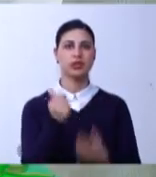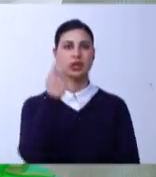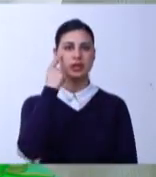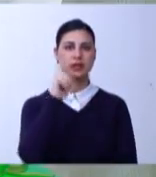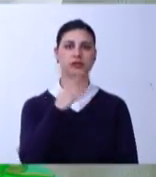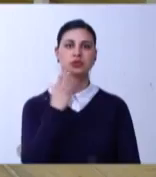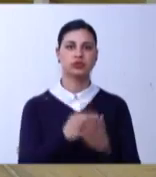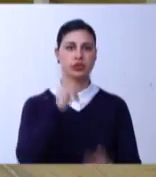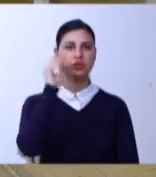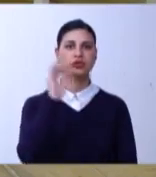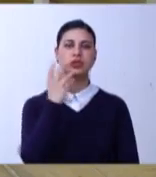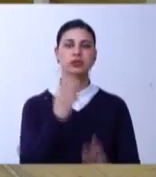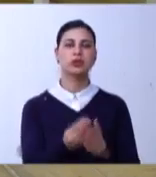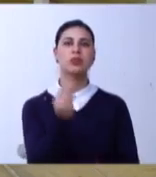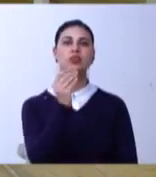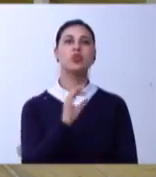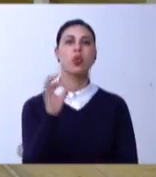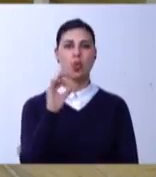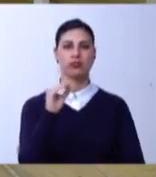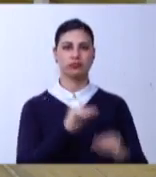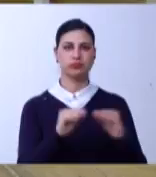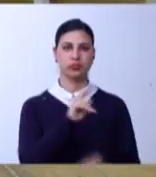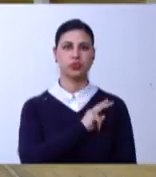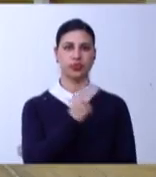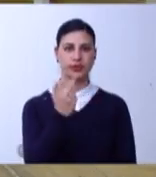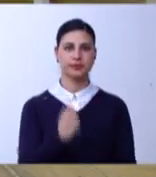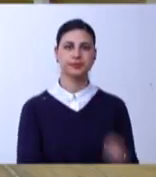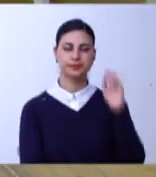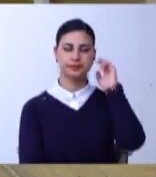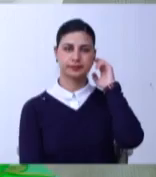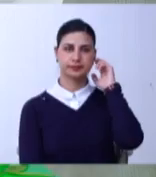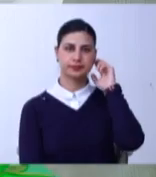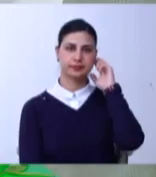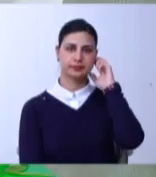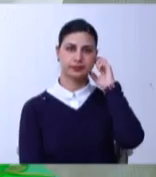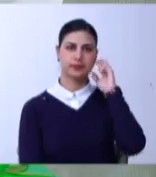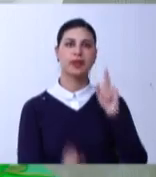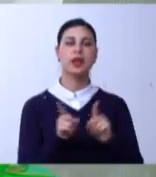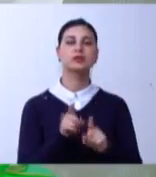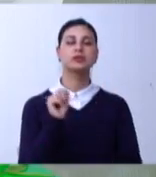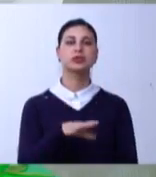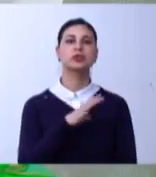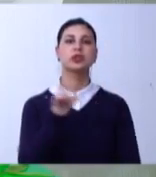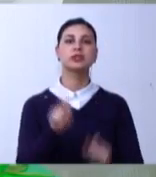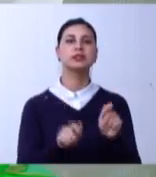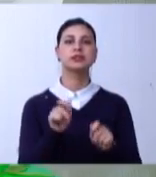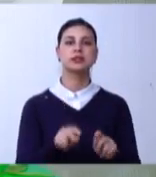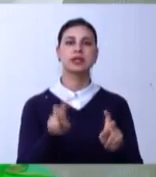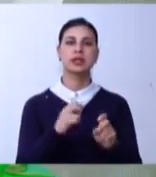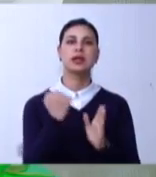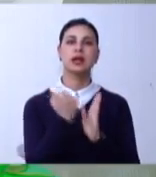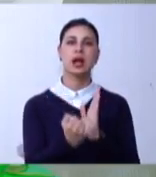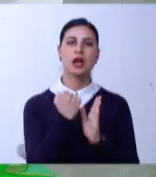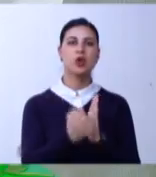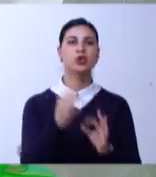ძალიან ხშირად საკუთარი ბიუჯეტის შესაბამისად ვაწყობთ ხოლმე, მოკლედ არჩევანი თქვენზეა, ასევე შეგიძლიათ გამოიყენოთ ძის ნაწარმი, დაახეხოთ